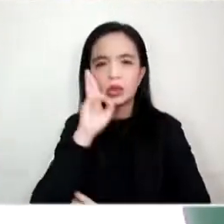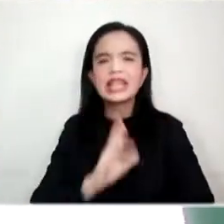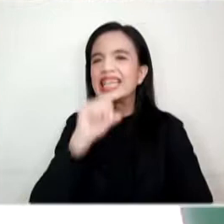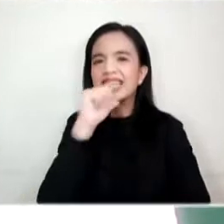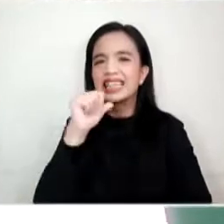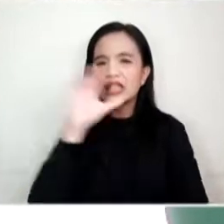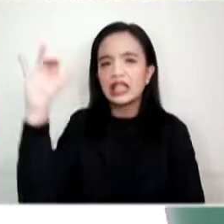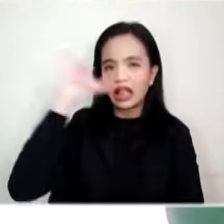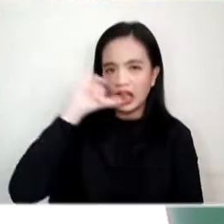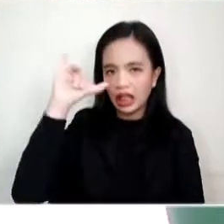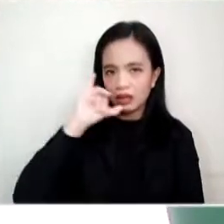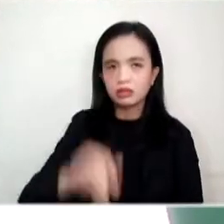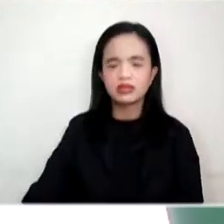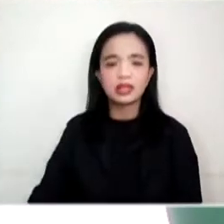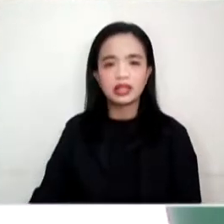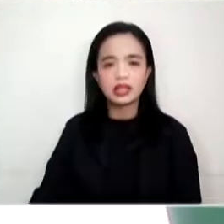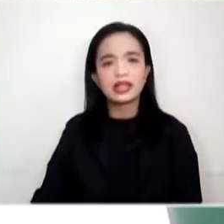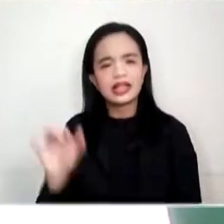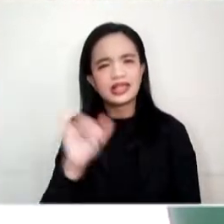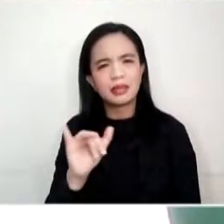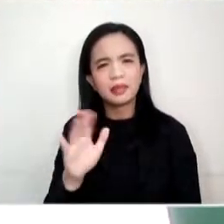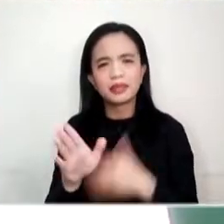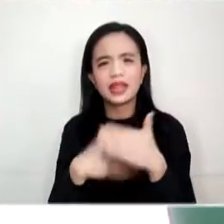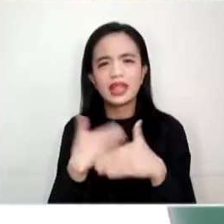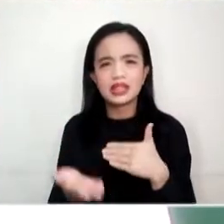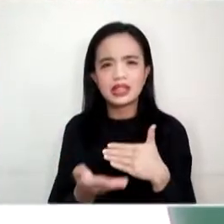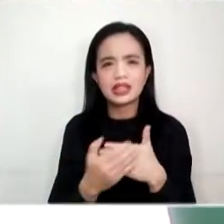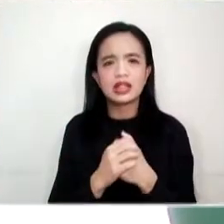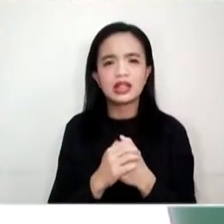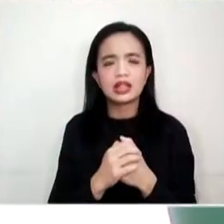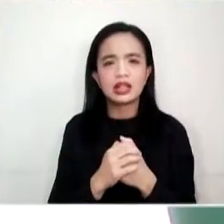and incidental na lang yung kanilang